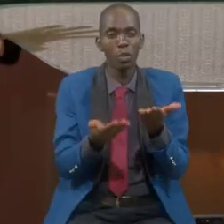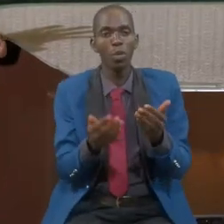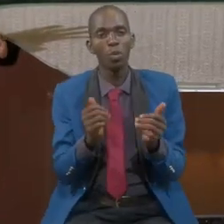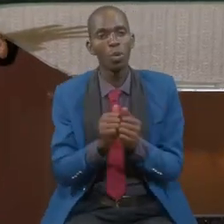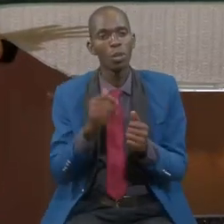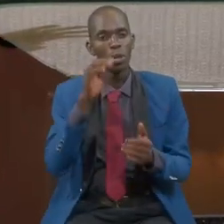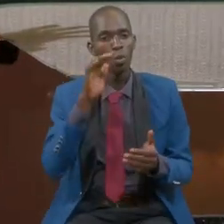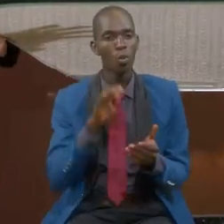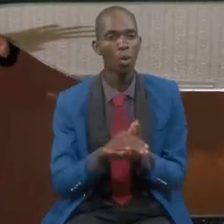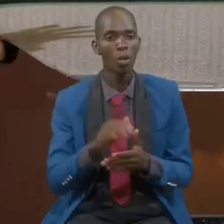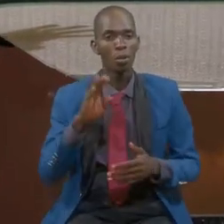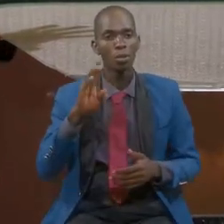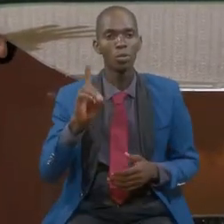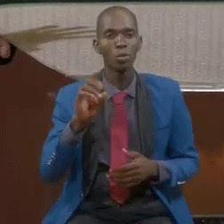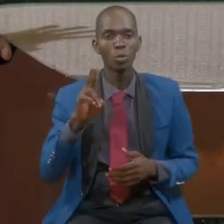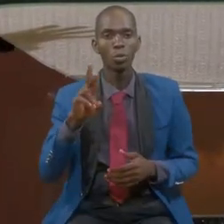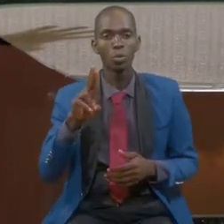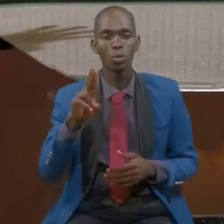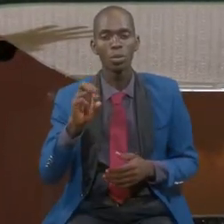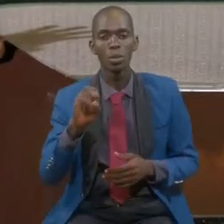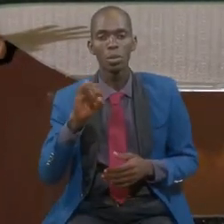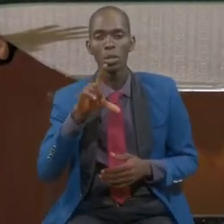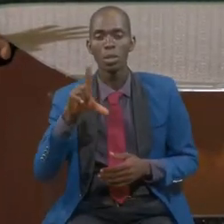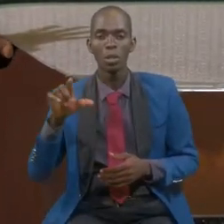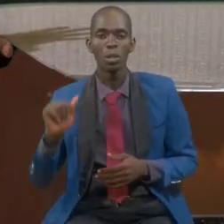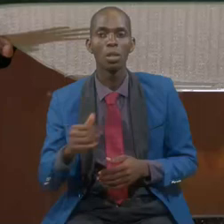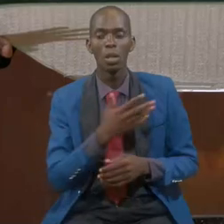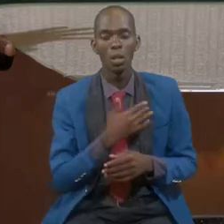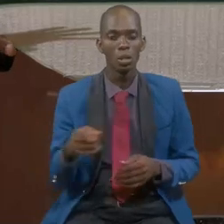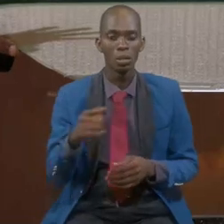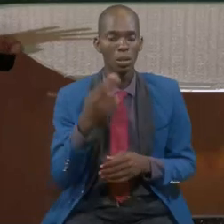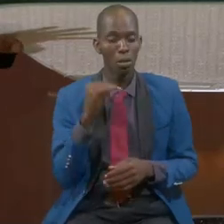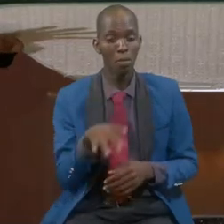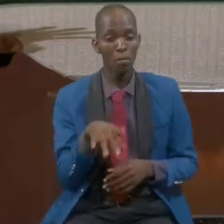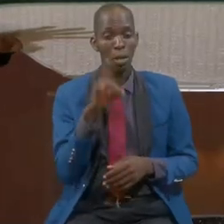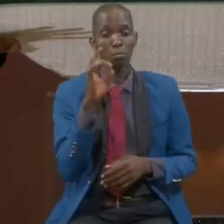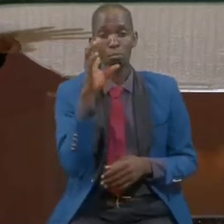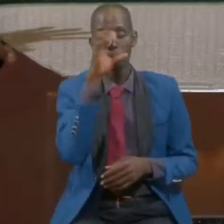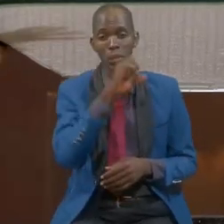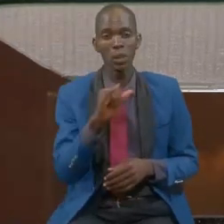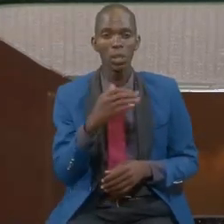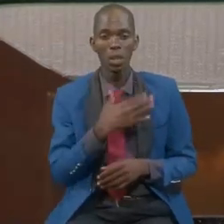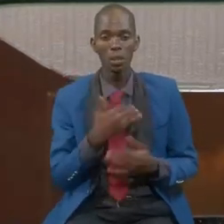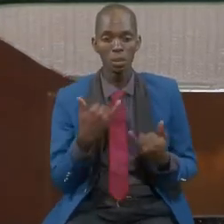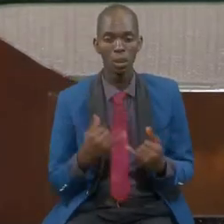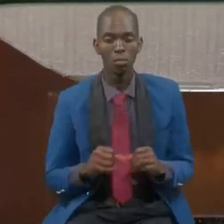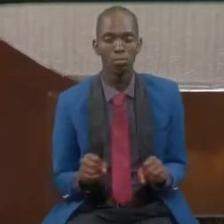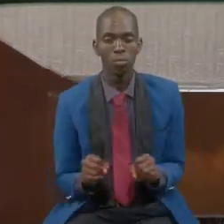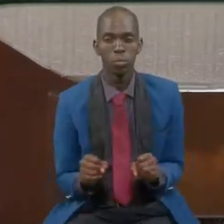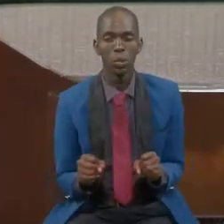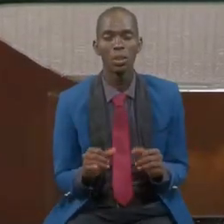il a mis dans la balance avec sa femme Drusille, et les deux étaient légers